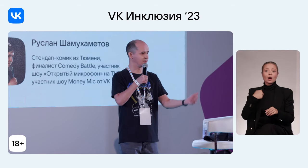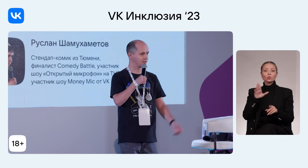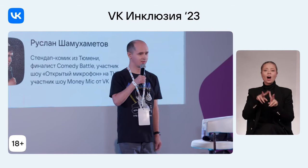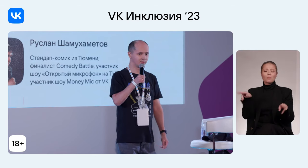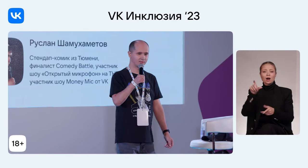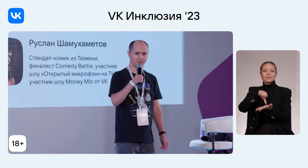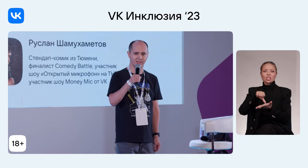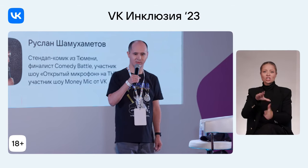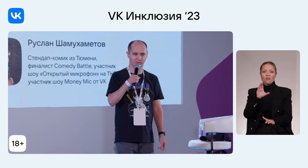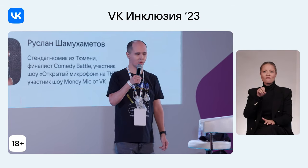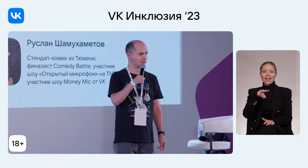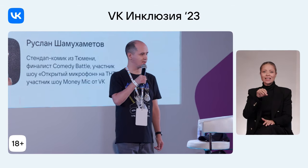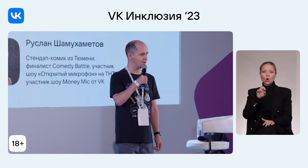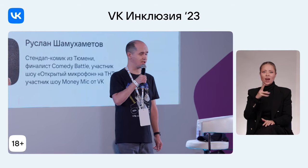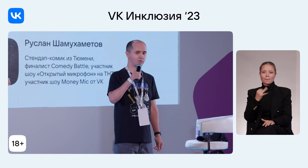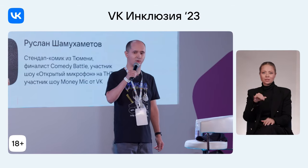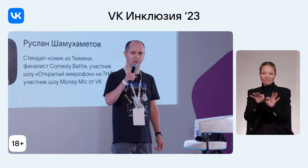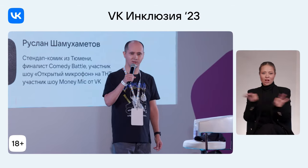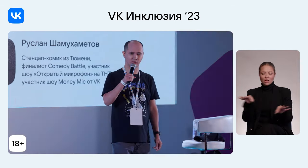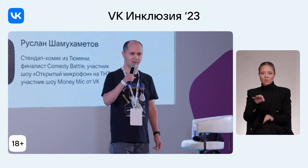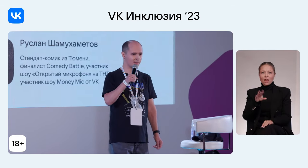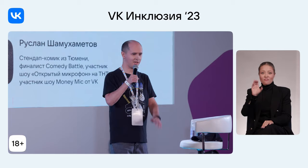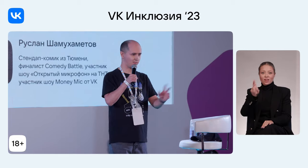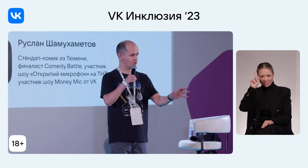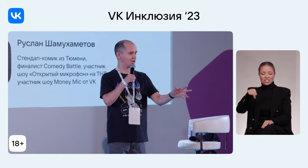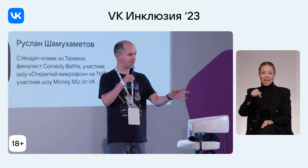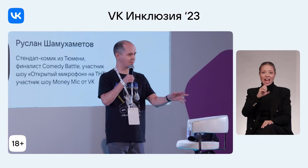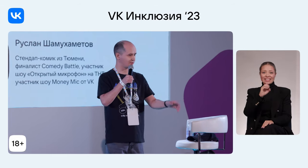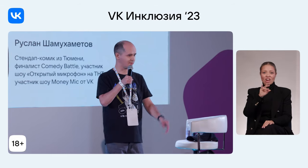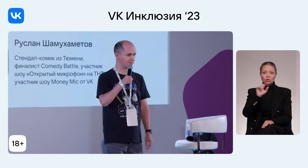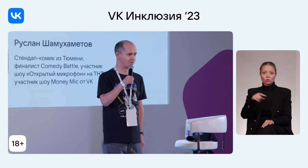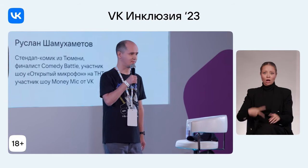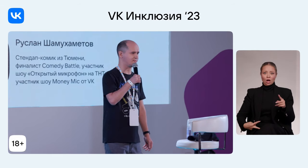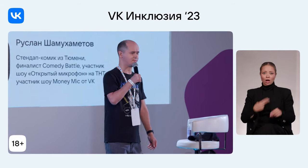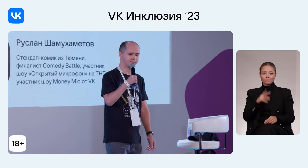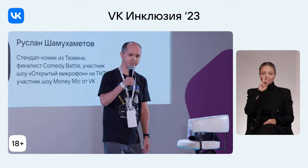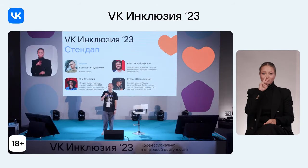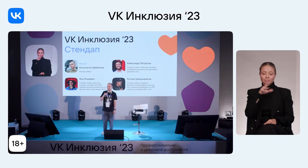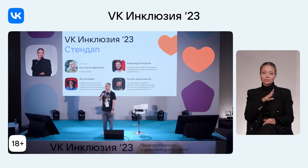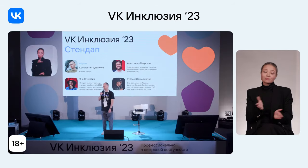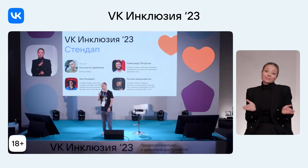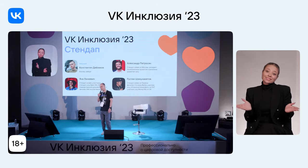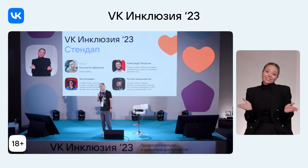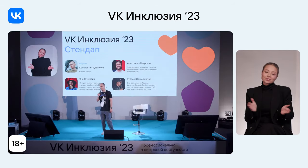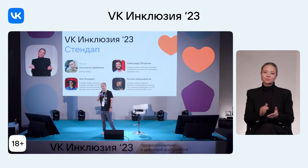блин. Да, ну, такой, знаете, евнух, которого скопили немножечко не так просто, и все. Да.